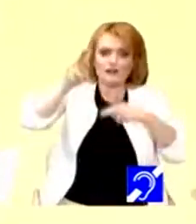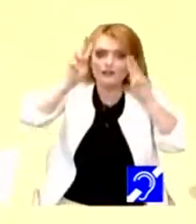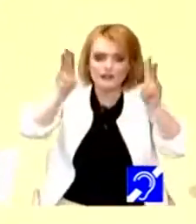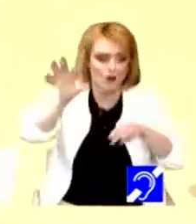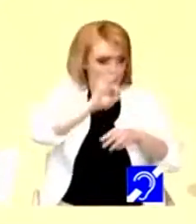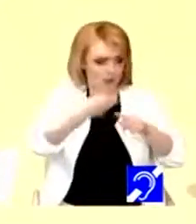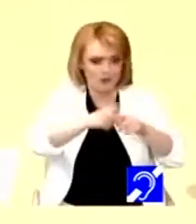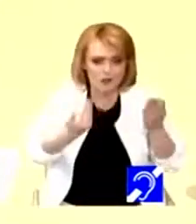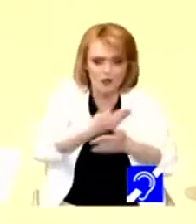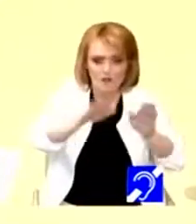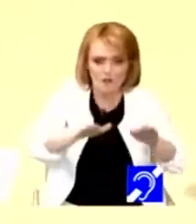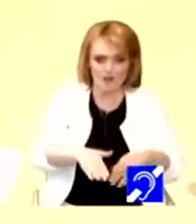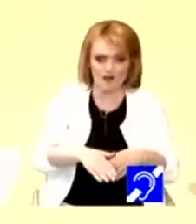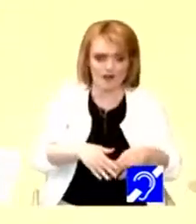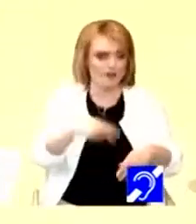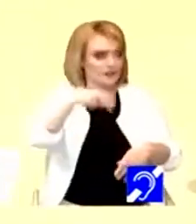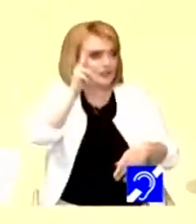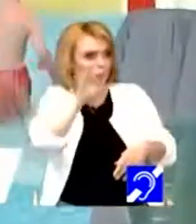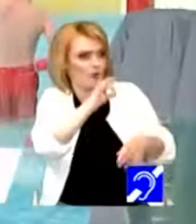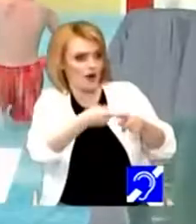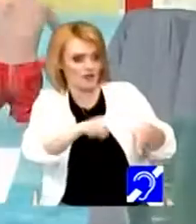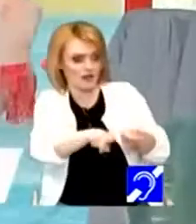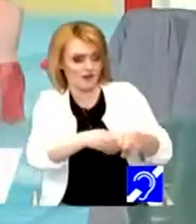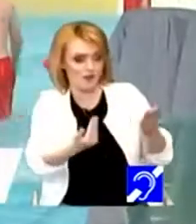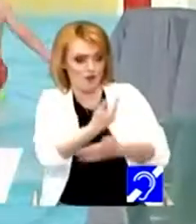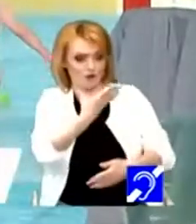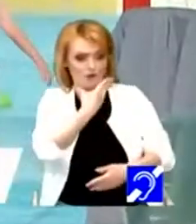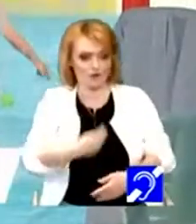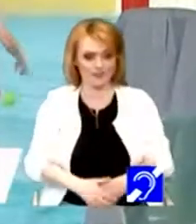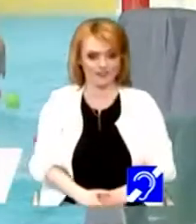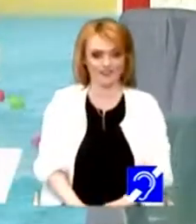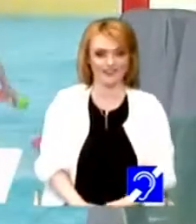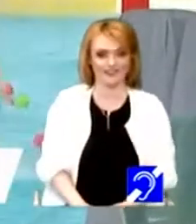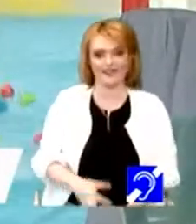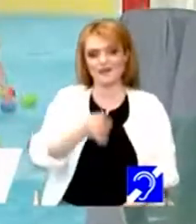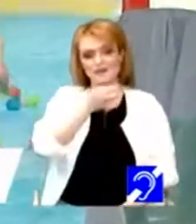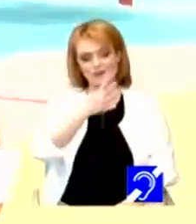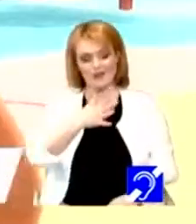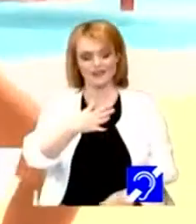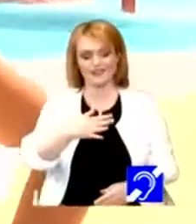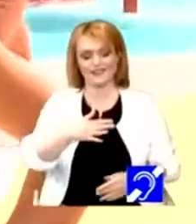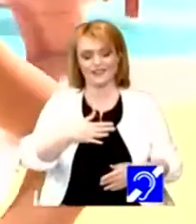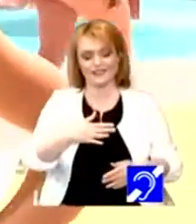despre toată frumusețea asta de aici. Să mă scald, să mă tau pe potocane.